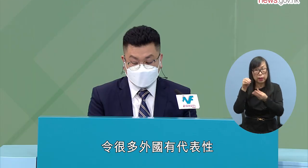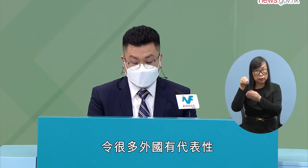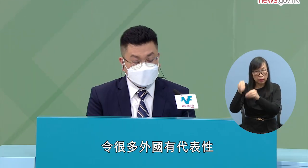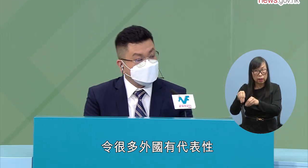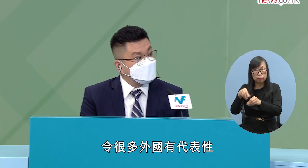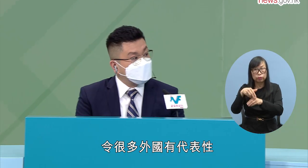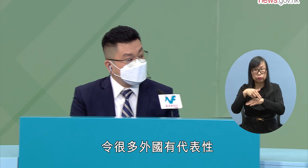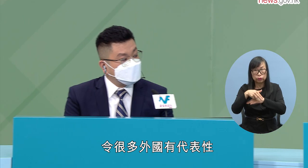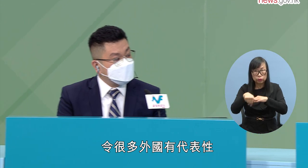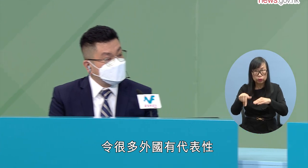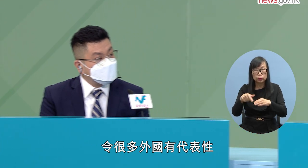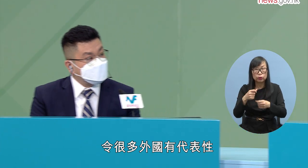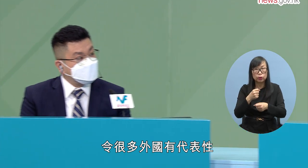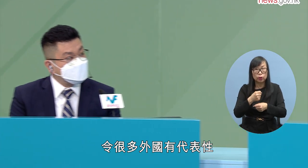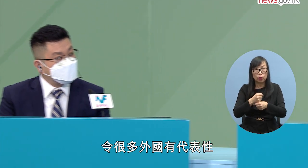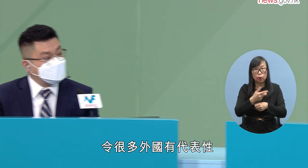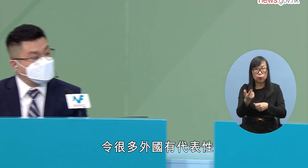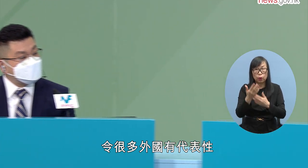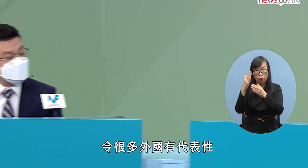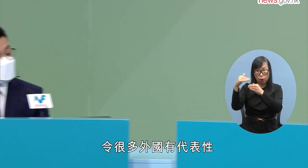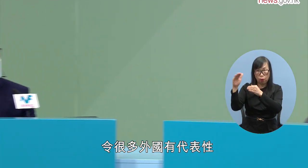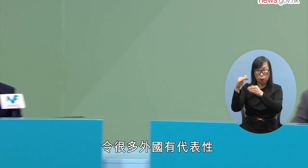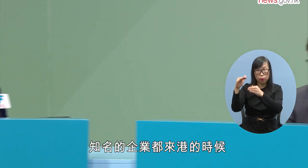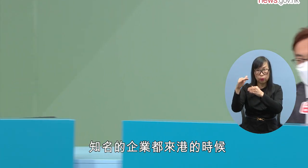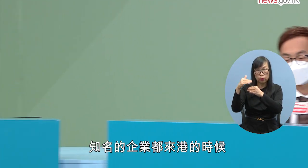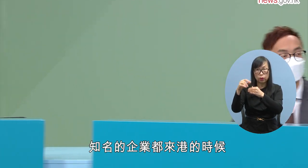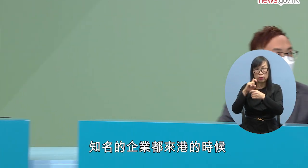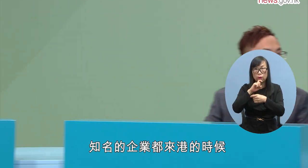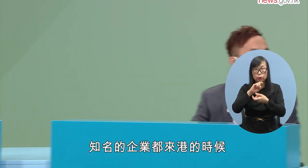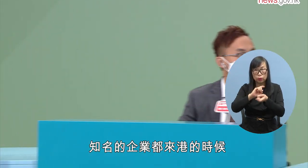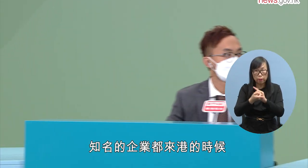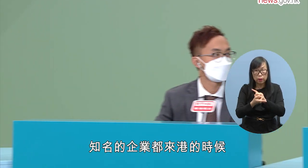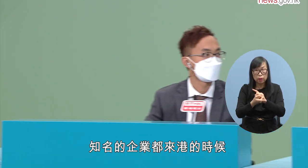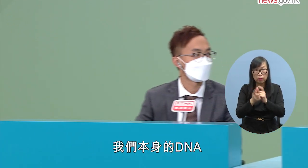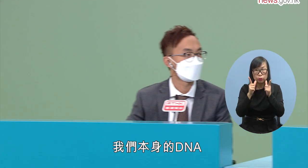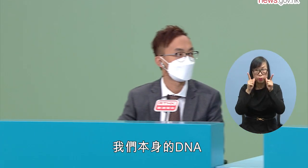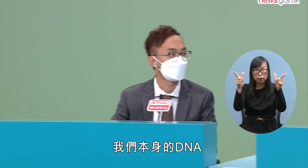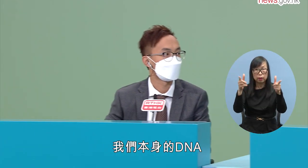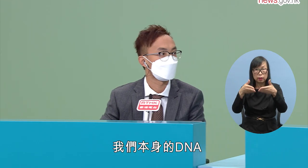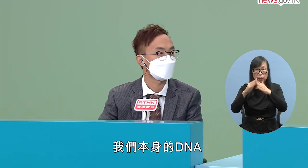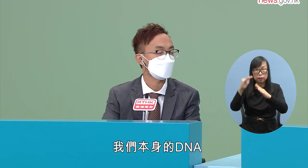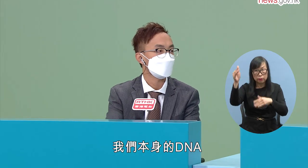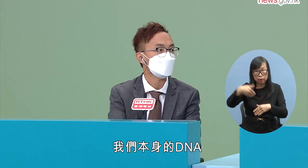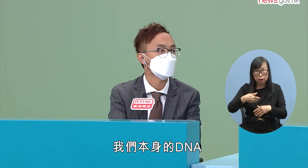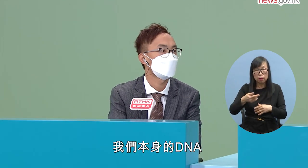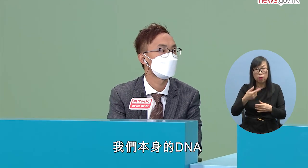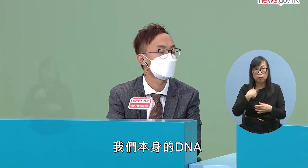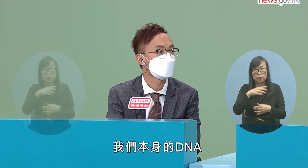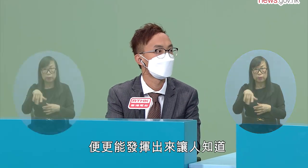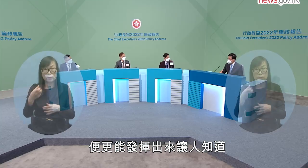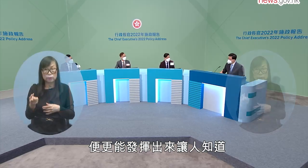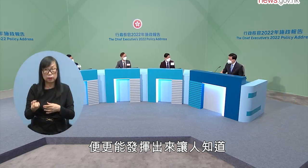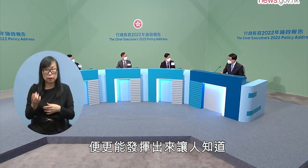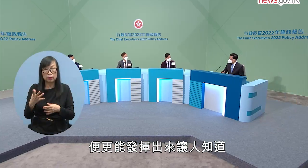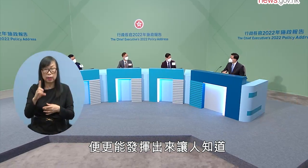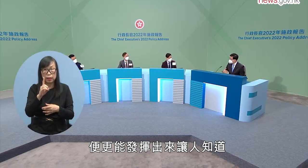到好多外國有代表性嘅、知名嘅都嚟嘅時候咧，我哋本身嘅 DNA 咧